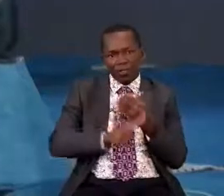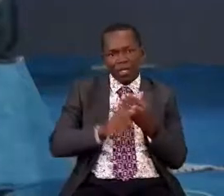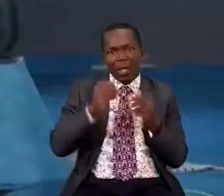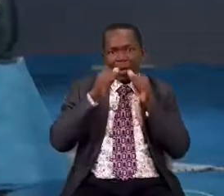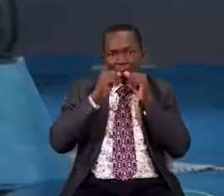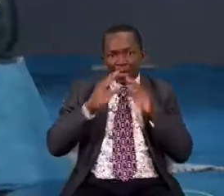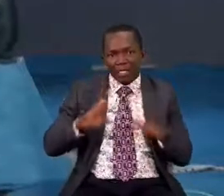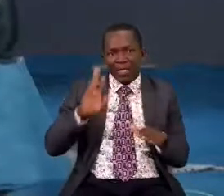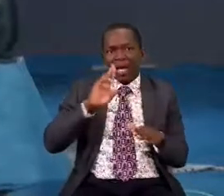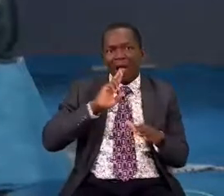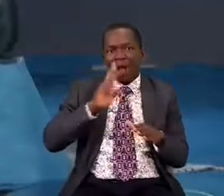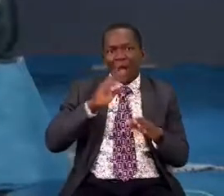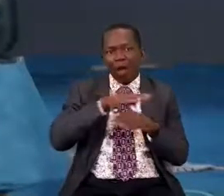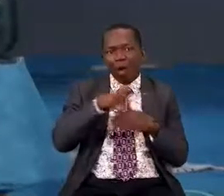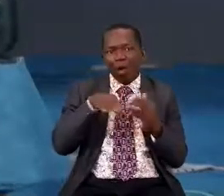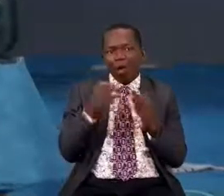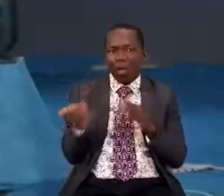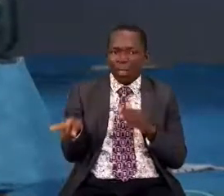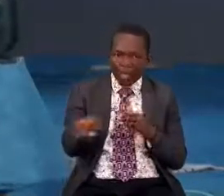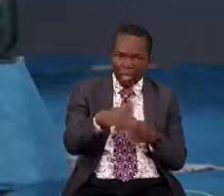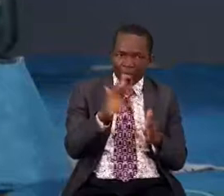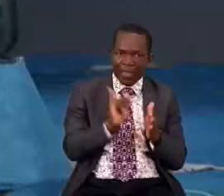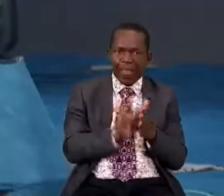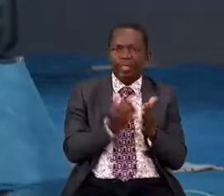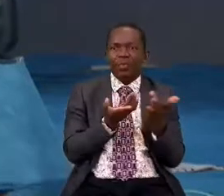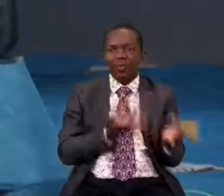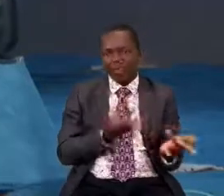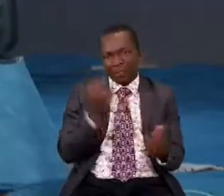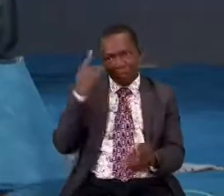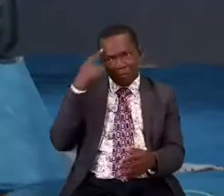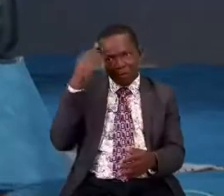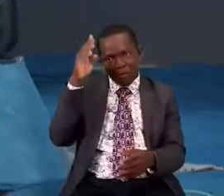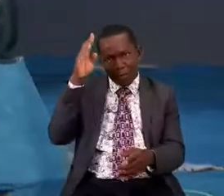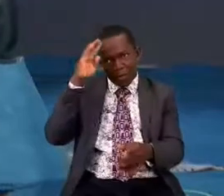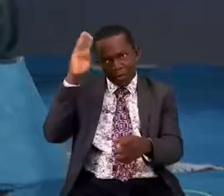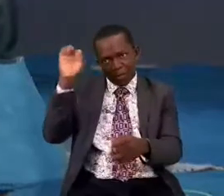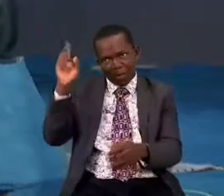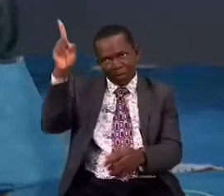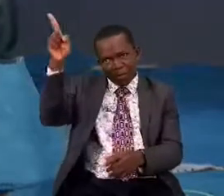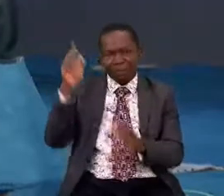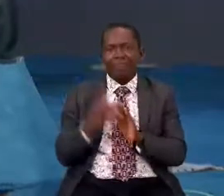Le Seigneur attend au début du verset et à la fin du verset. Il dit,